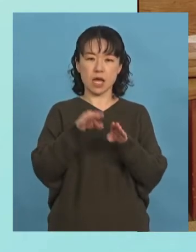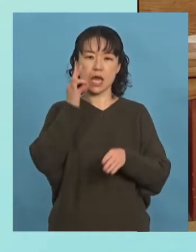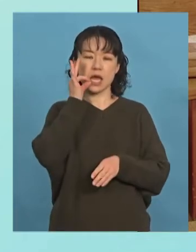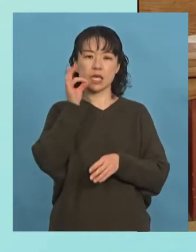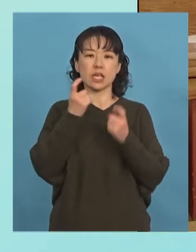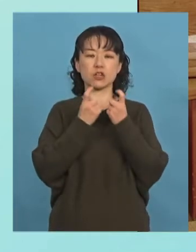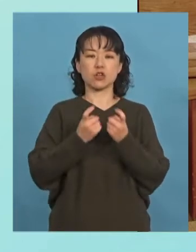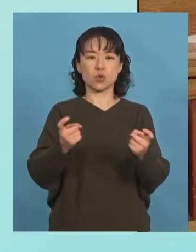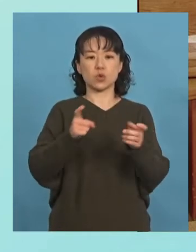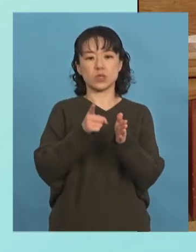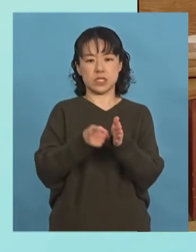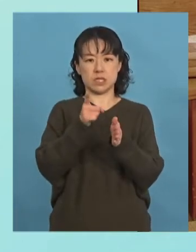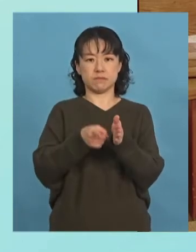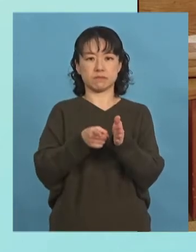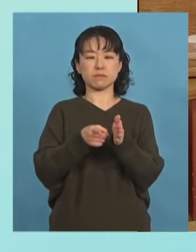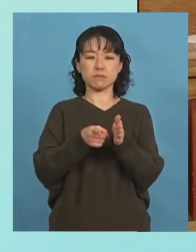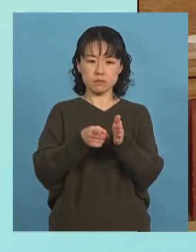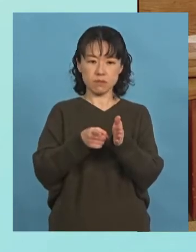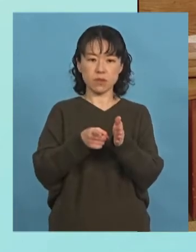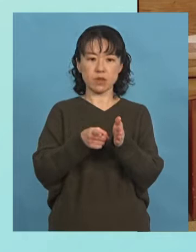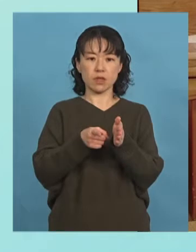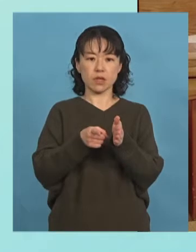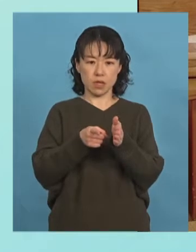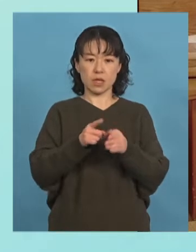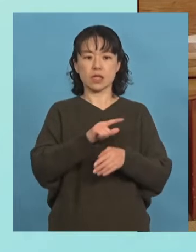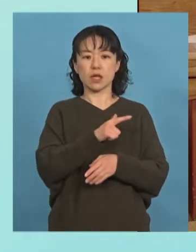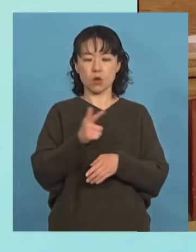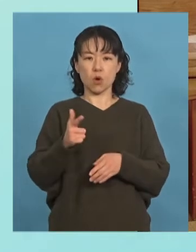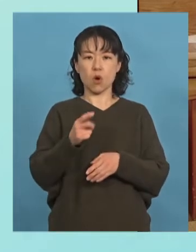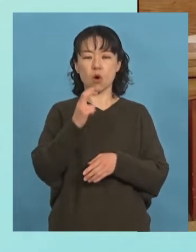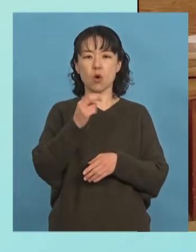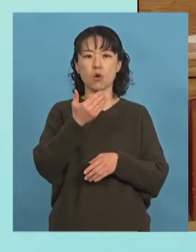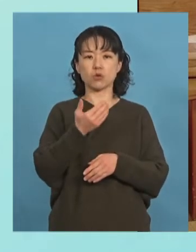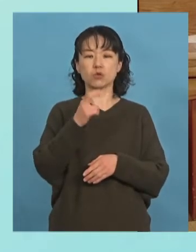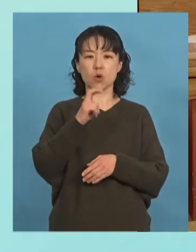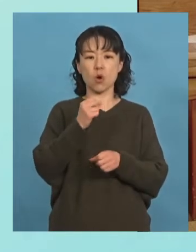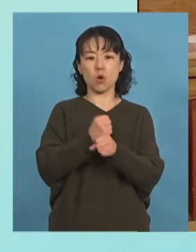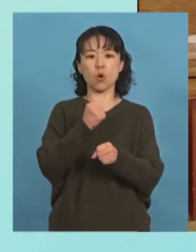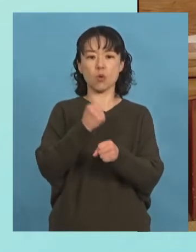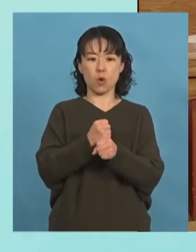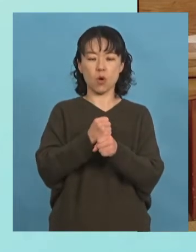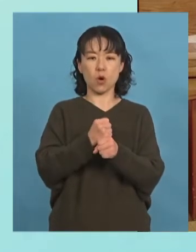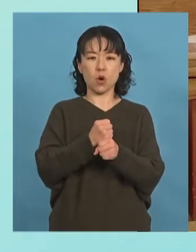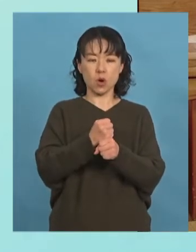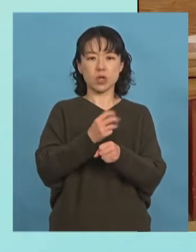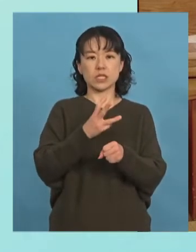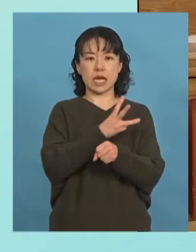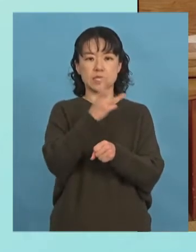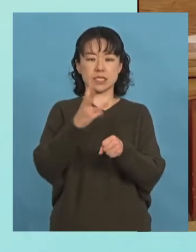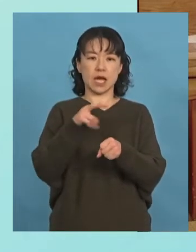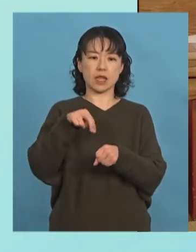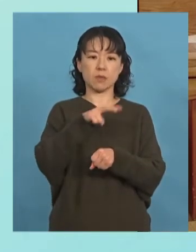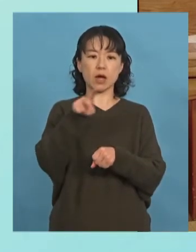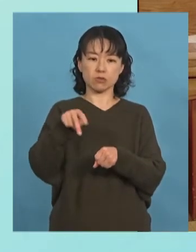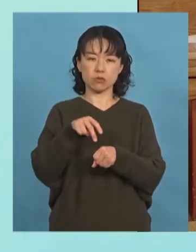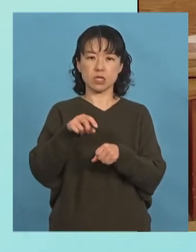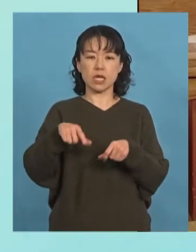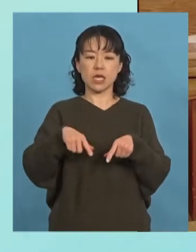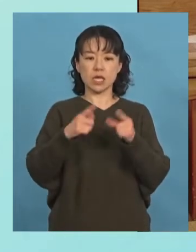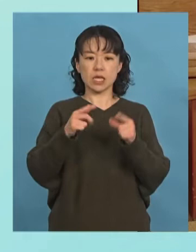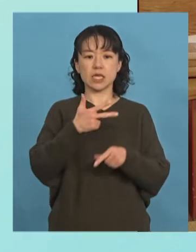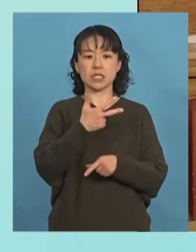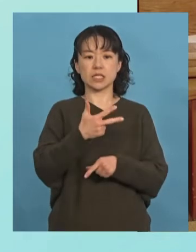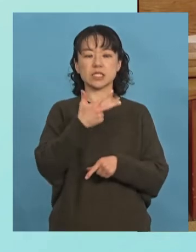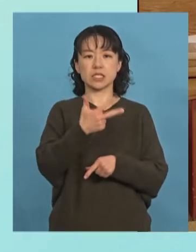像、金龍寺、大君木曽神社、ろくろ工房を約3時間で巡る木石工房見